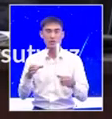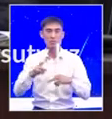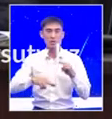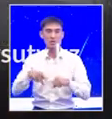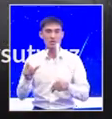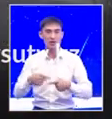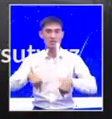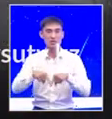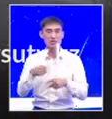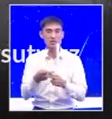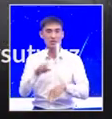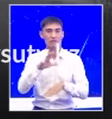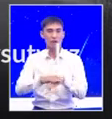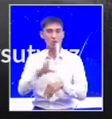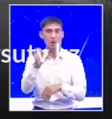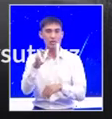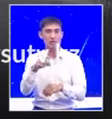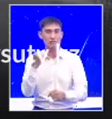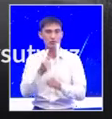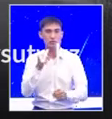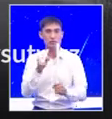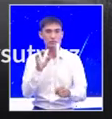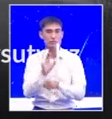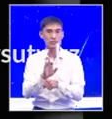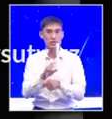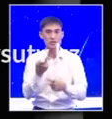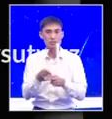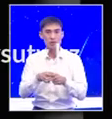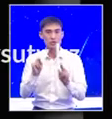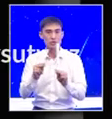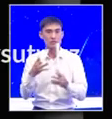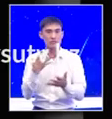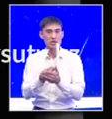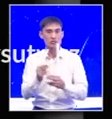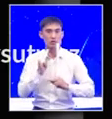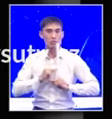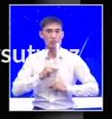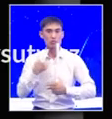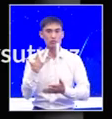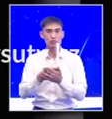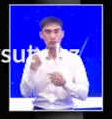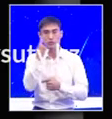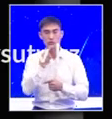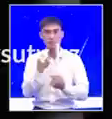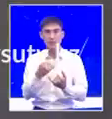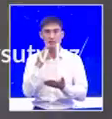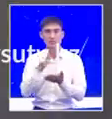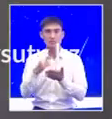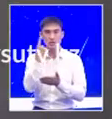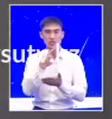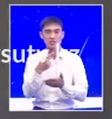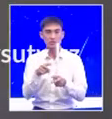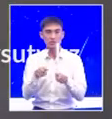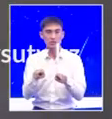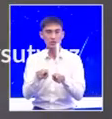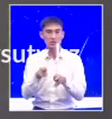организации. Этот факт Амандык Баталов подверг жесткой критике и пообещал взять всю работу в ежовые рукавицы. Ответственным лицам в составе